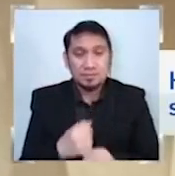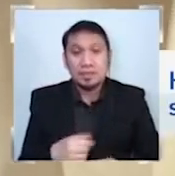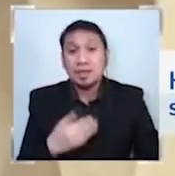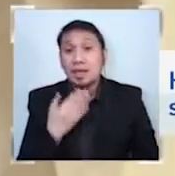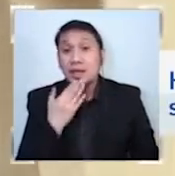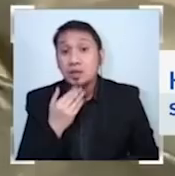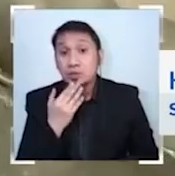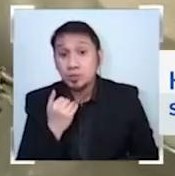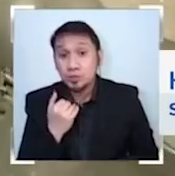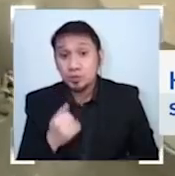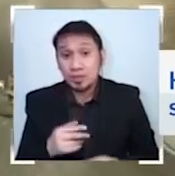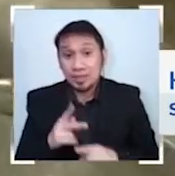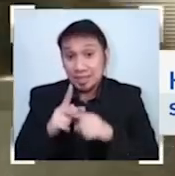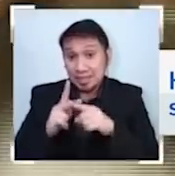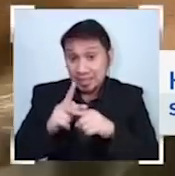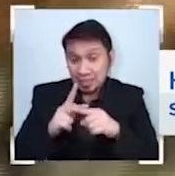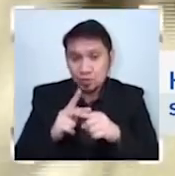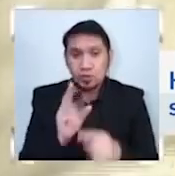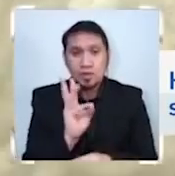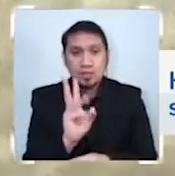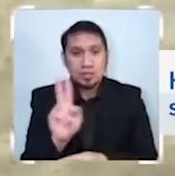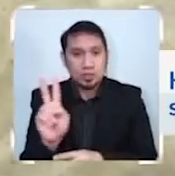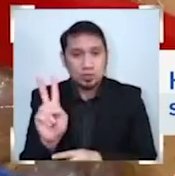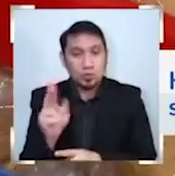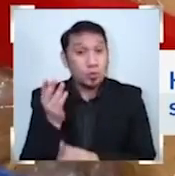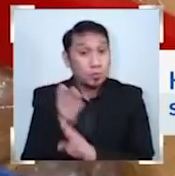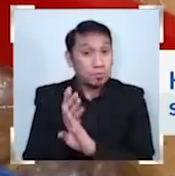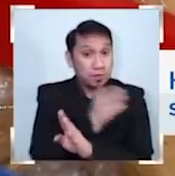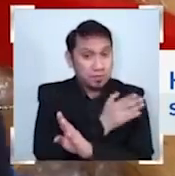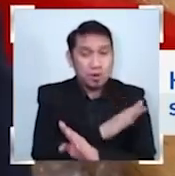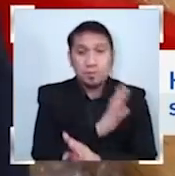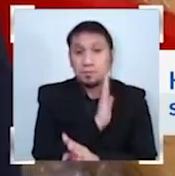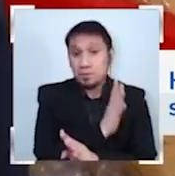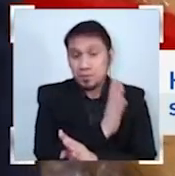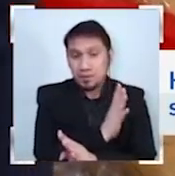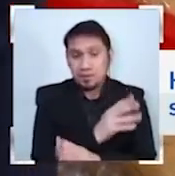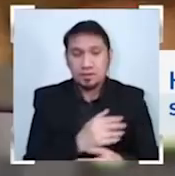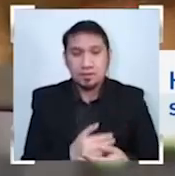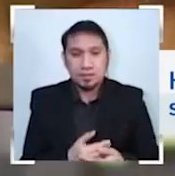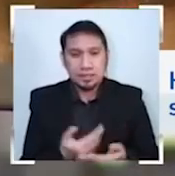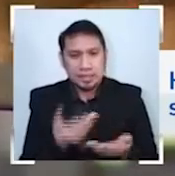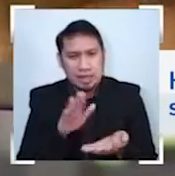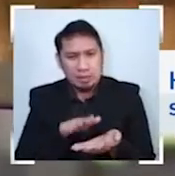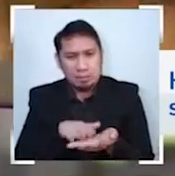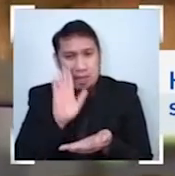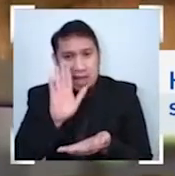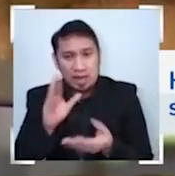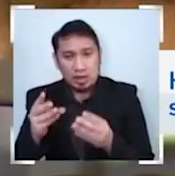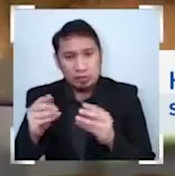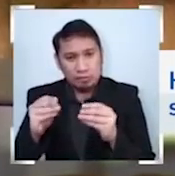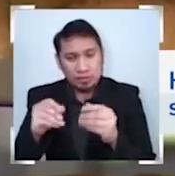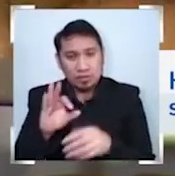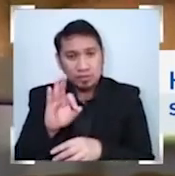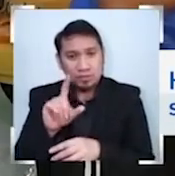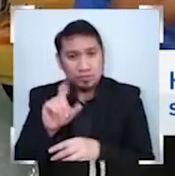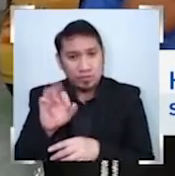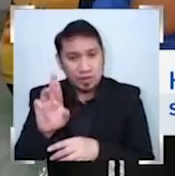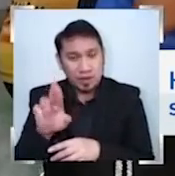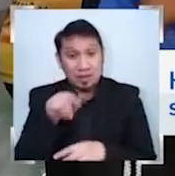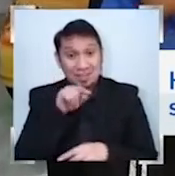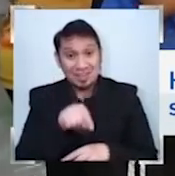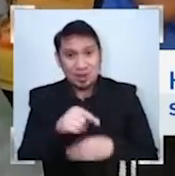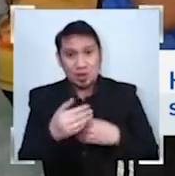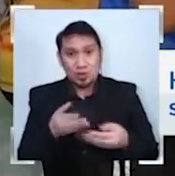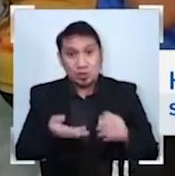kilo, 62 pesos na mula sa dating 50 pesos. Sa taas ng presyo ng harina, sinubukan na raw ng panaderya na itaas ang presyo